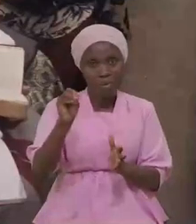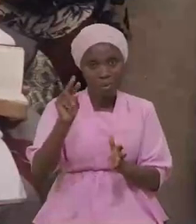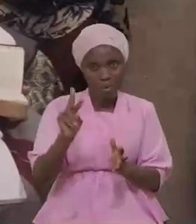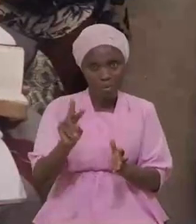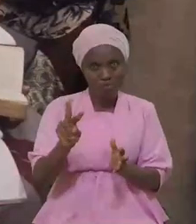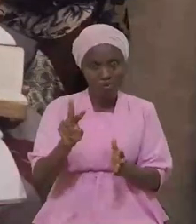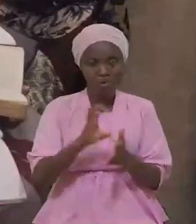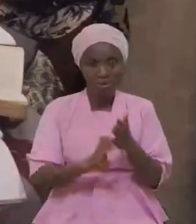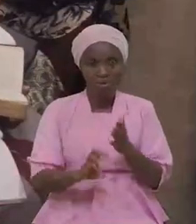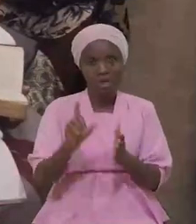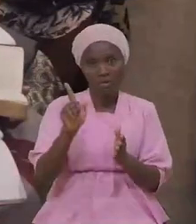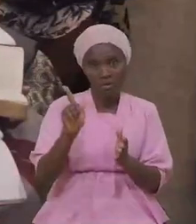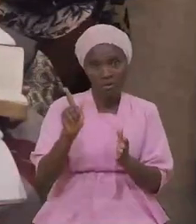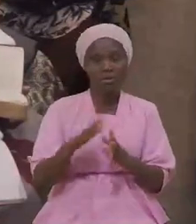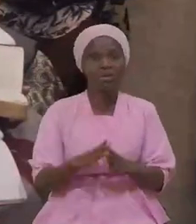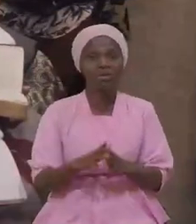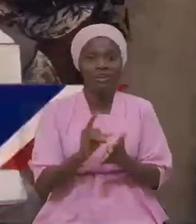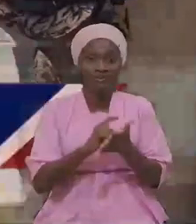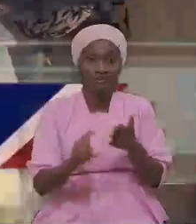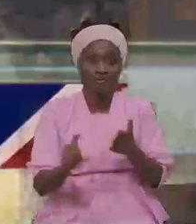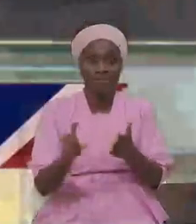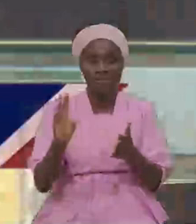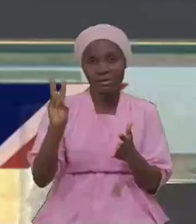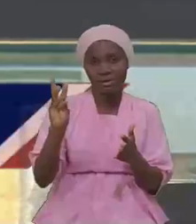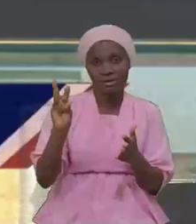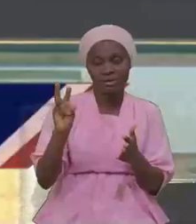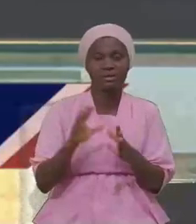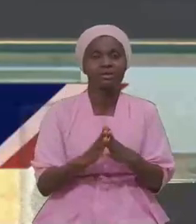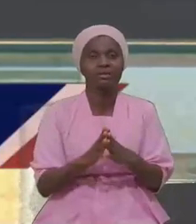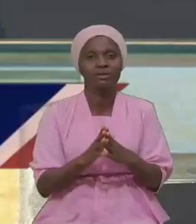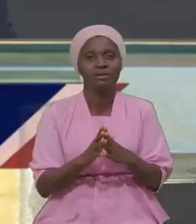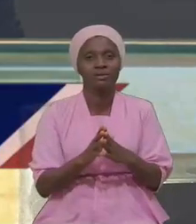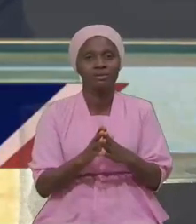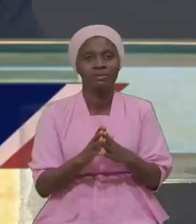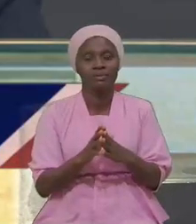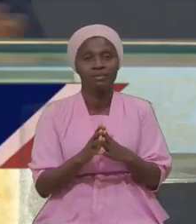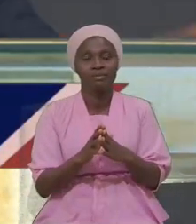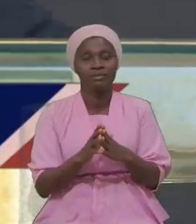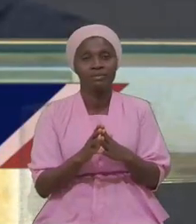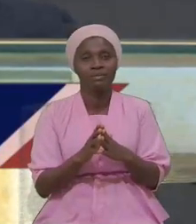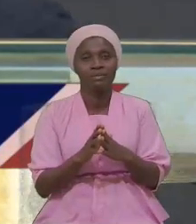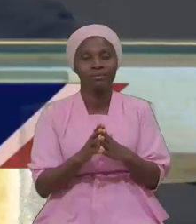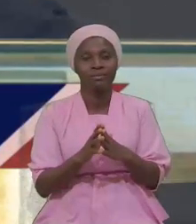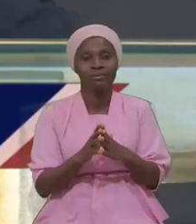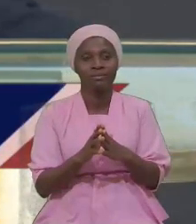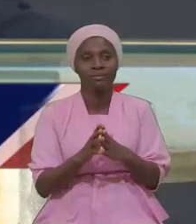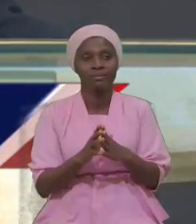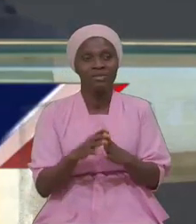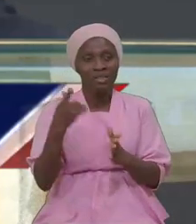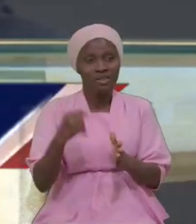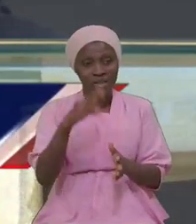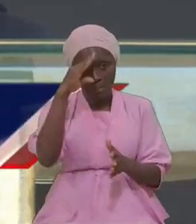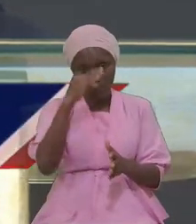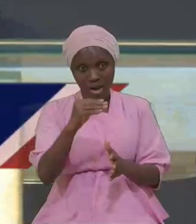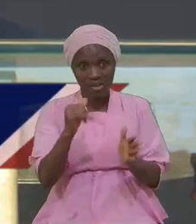21, verset 16. Proverbe 21, verset 16.